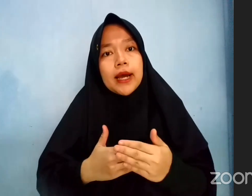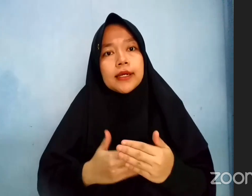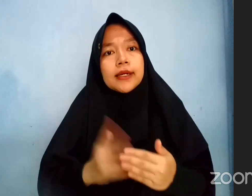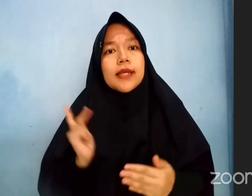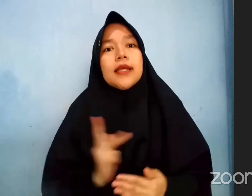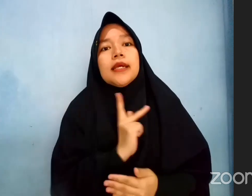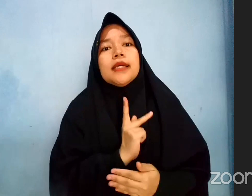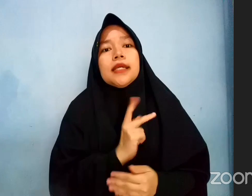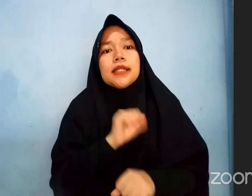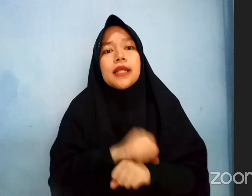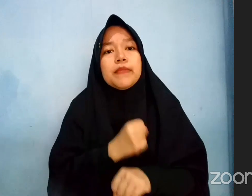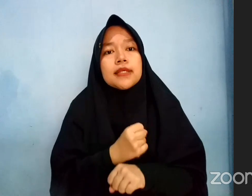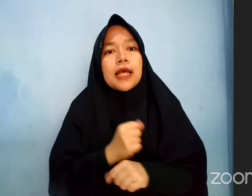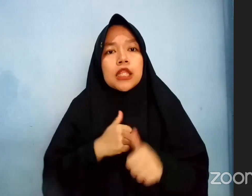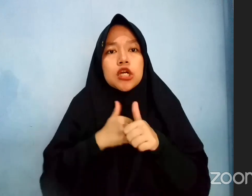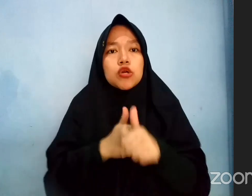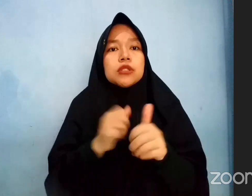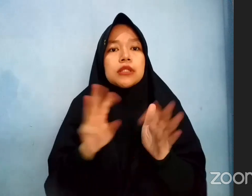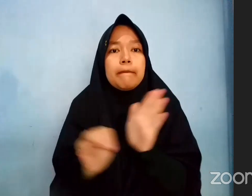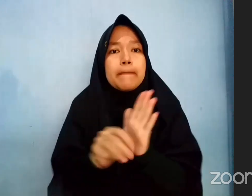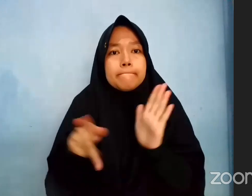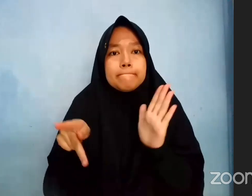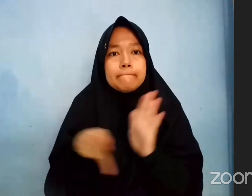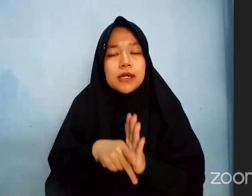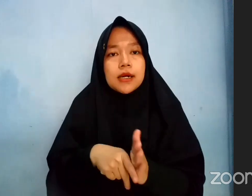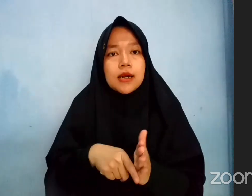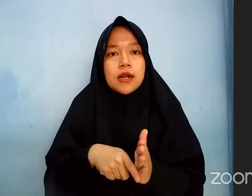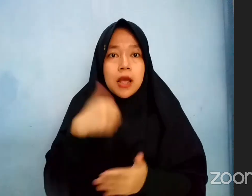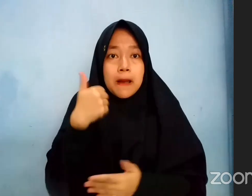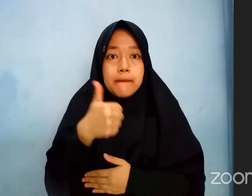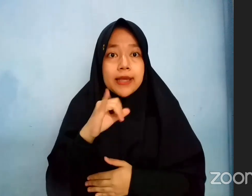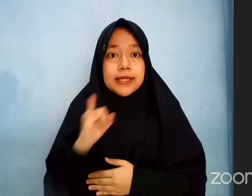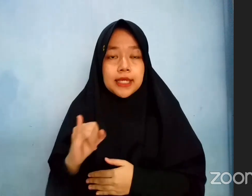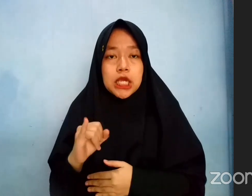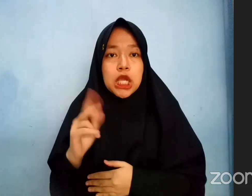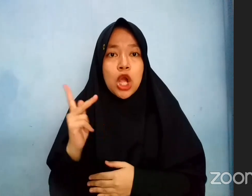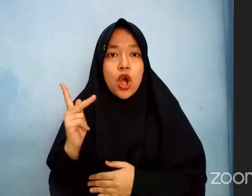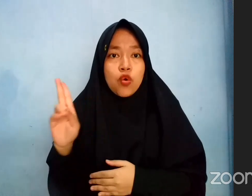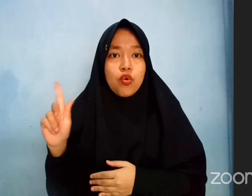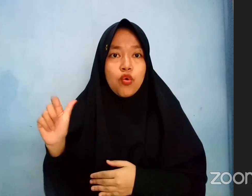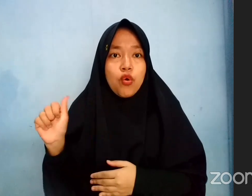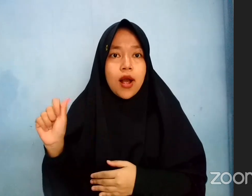Wah ini jadi jadi bertambah Mari kita berkolaborasi